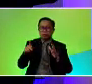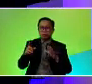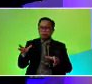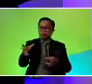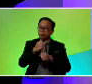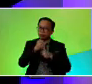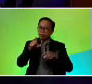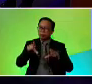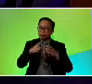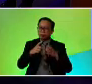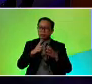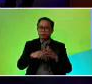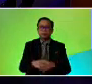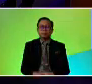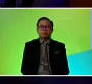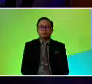kreatif mereka